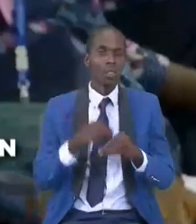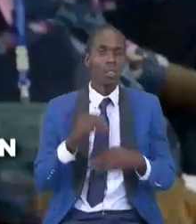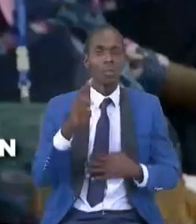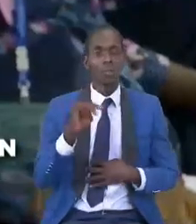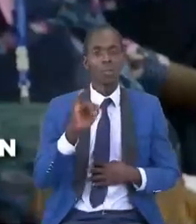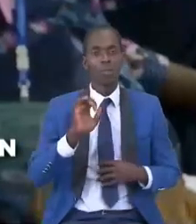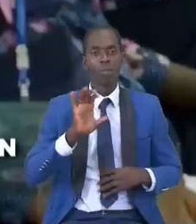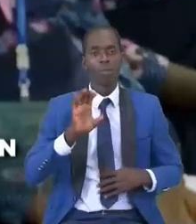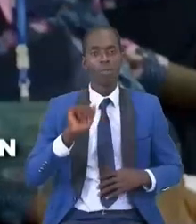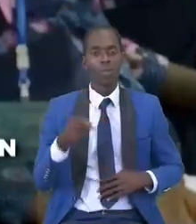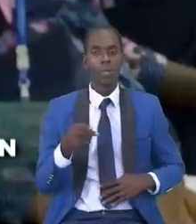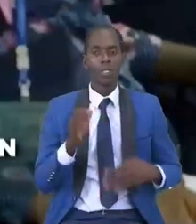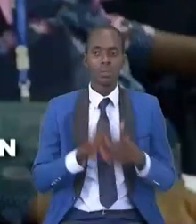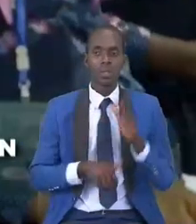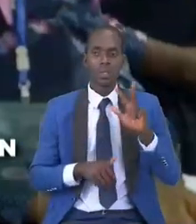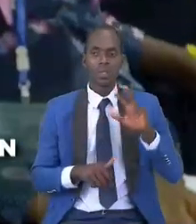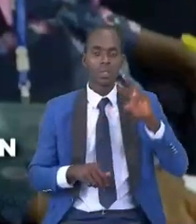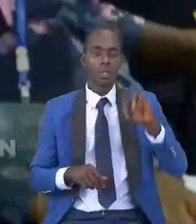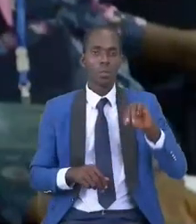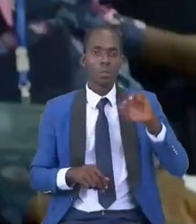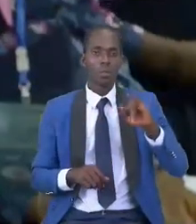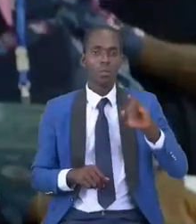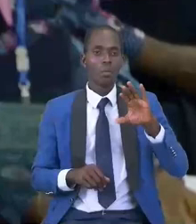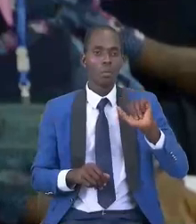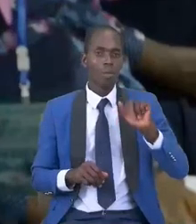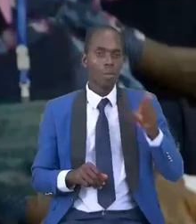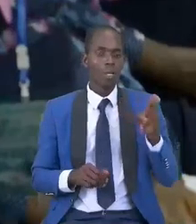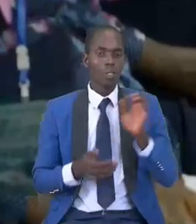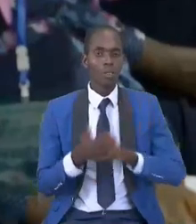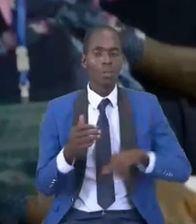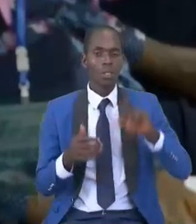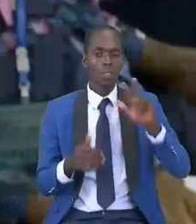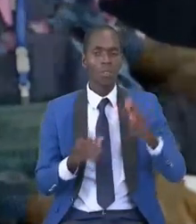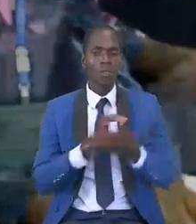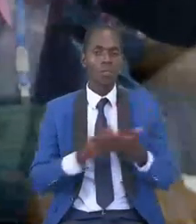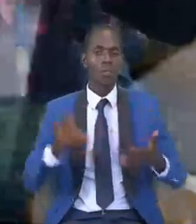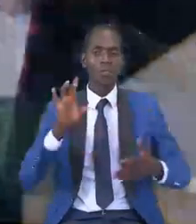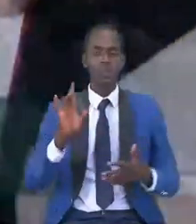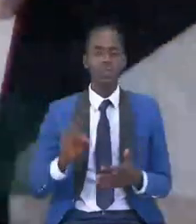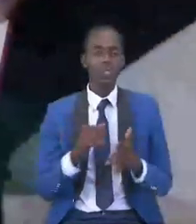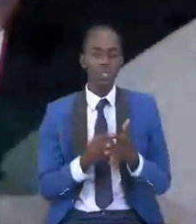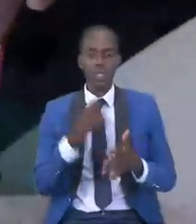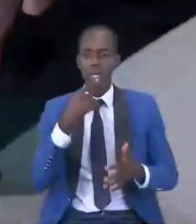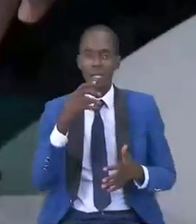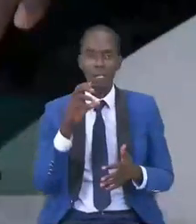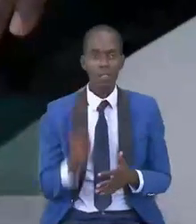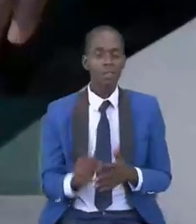En Michée chapitre 3, verset 8. Michée 3. Verset 8,